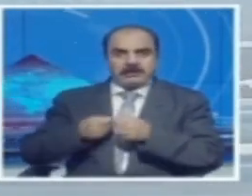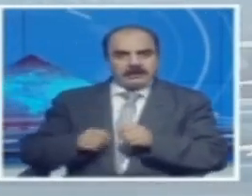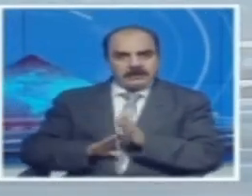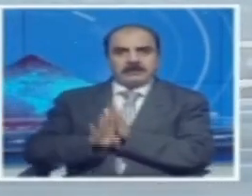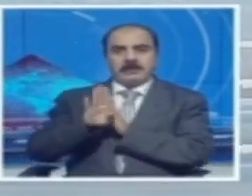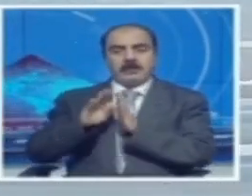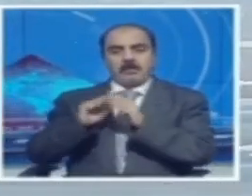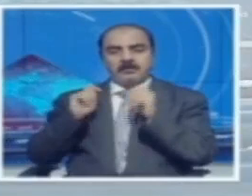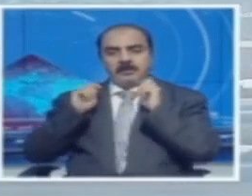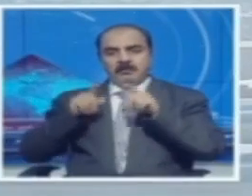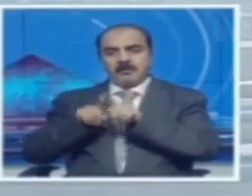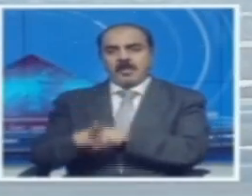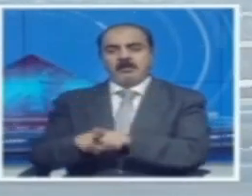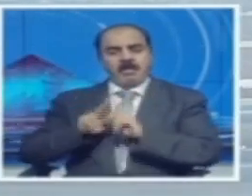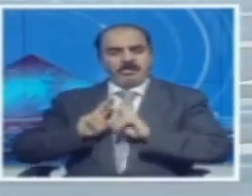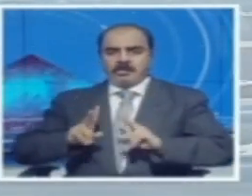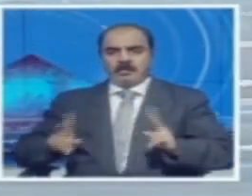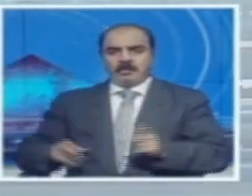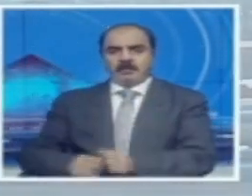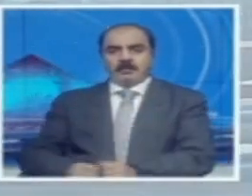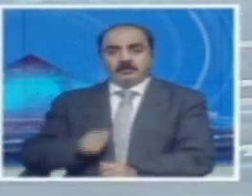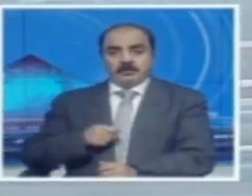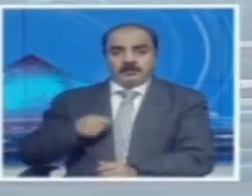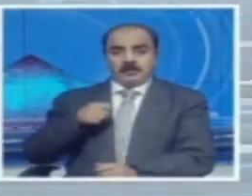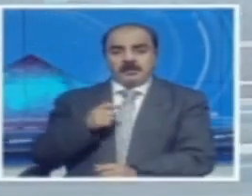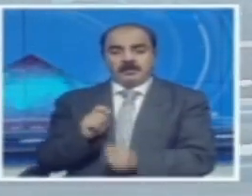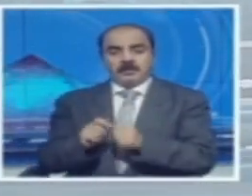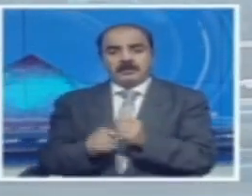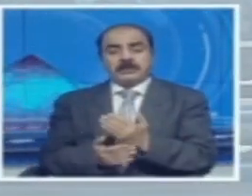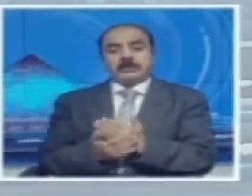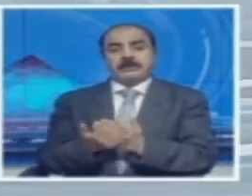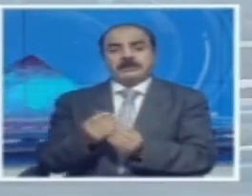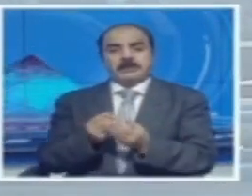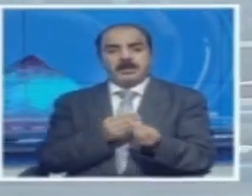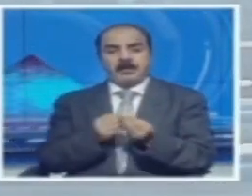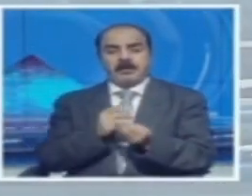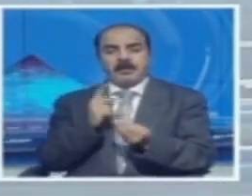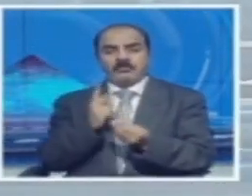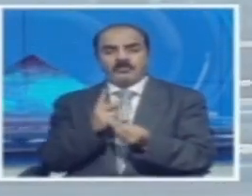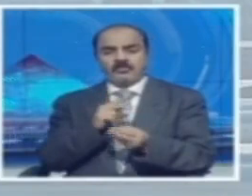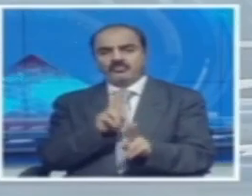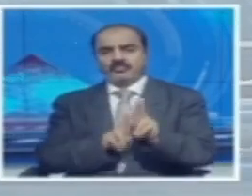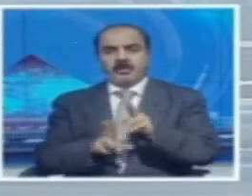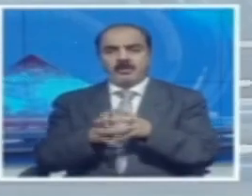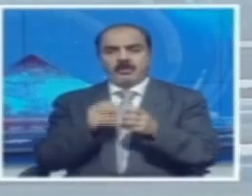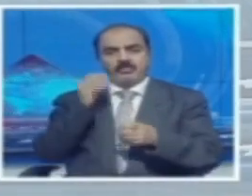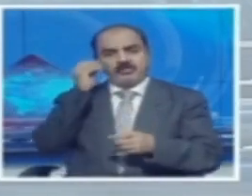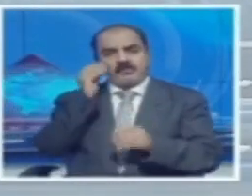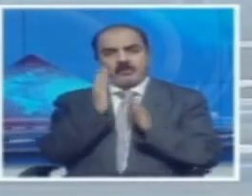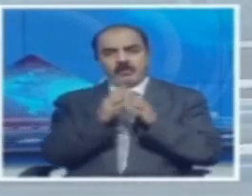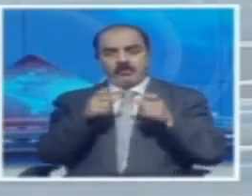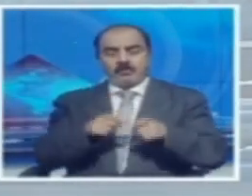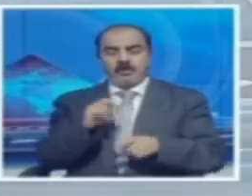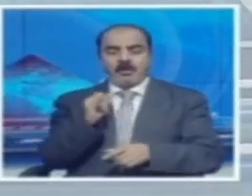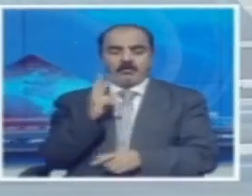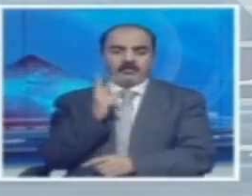بين القاهرة والرباط في شتى المجالات، إضافة إلى مجمل التطورات على الساحة الدولية والتشاور حيال القضايا